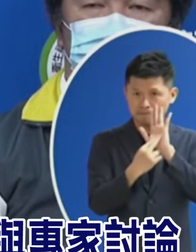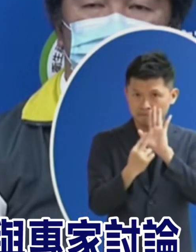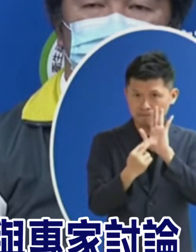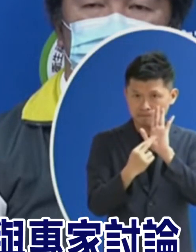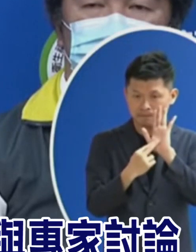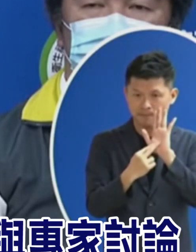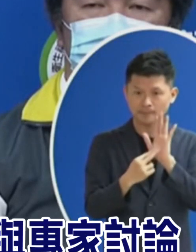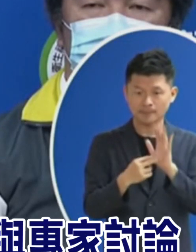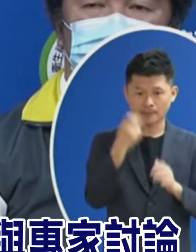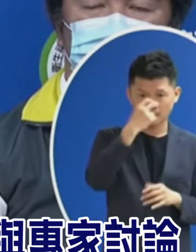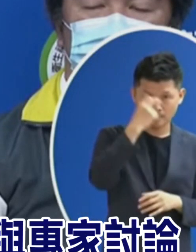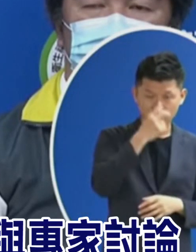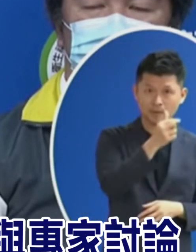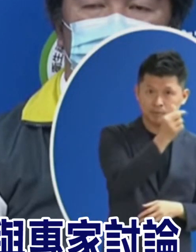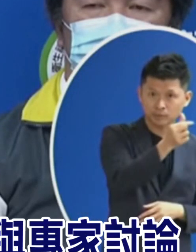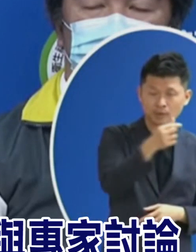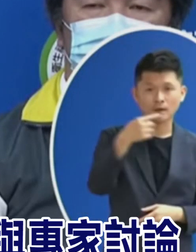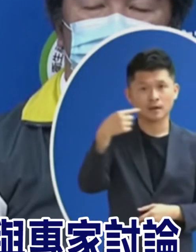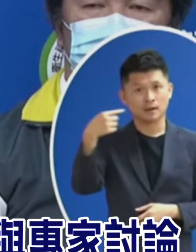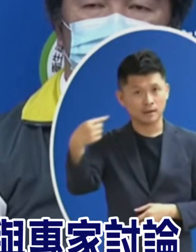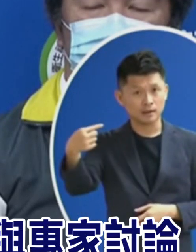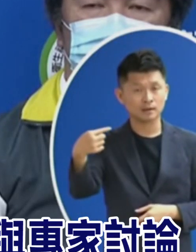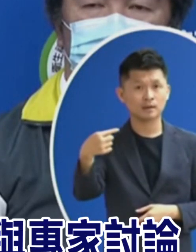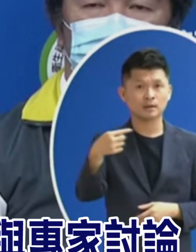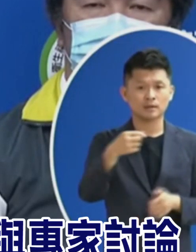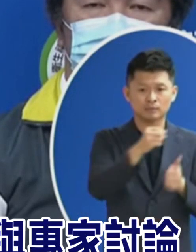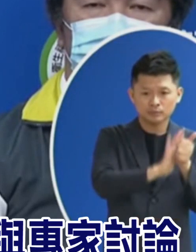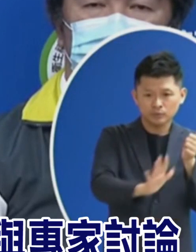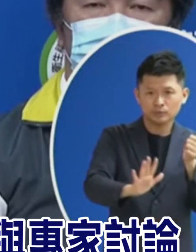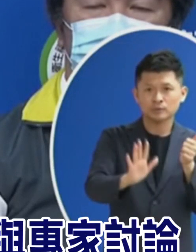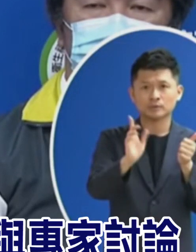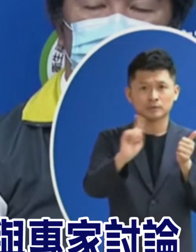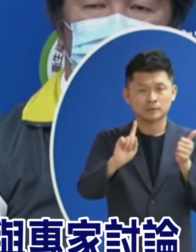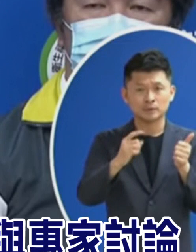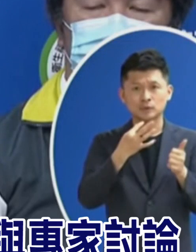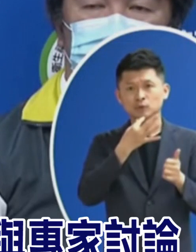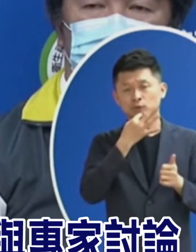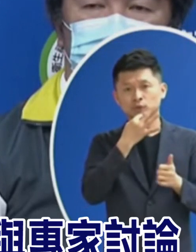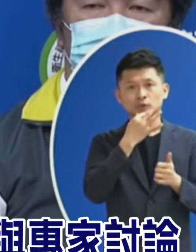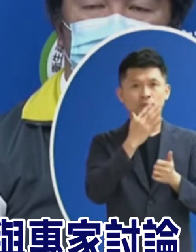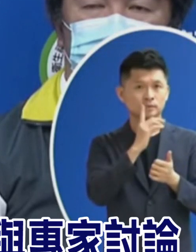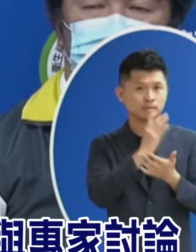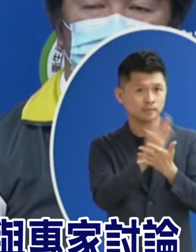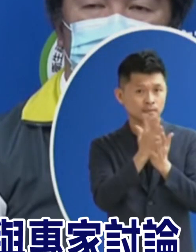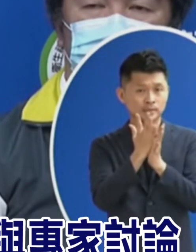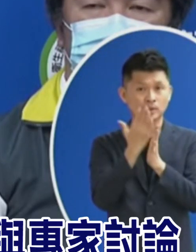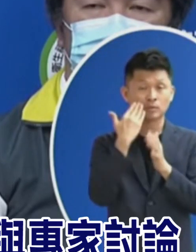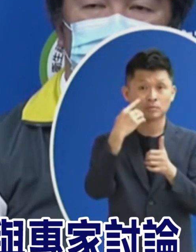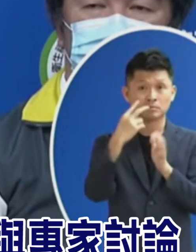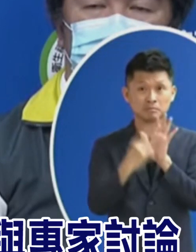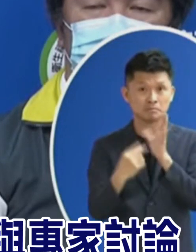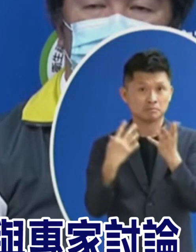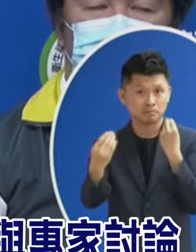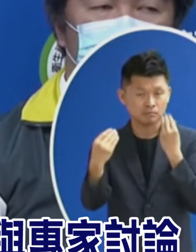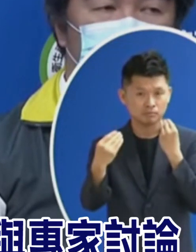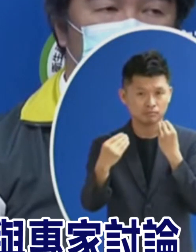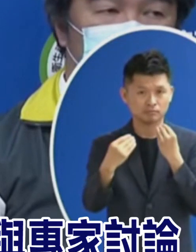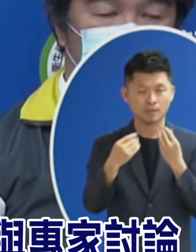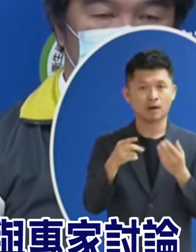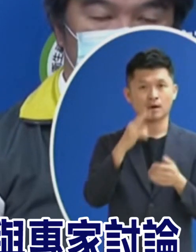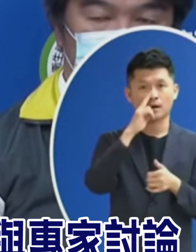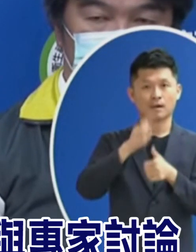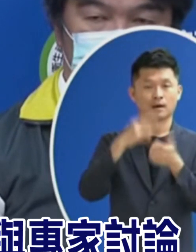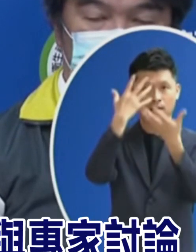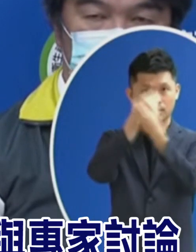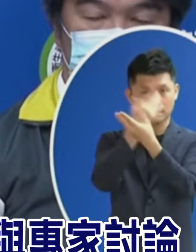个阳性阴性各个所造成的一个效果跟他可能性，那可能在会有误导之前，所以我